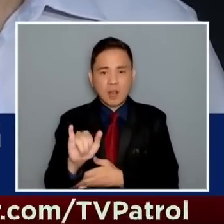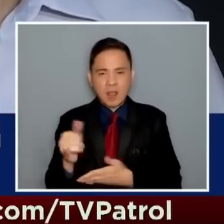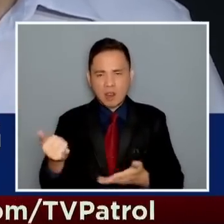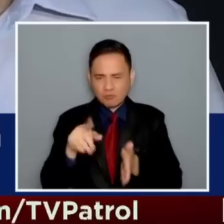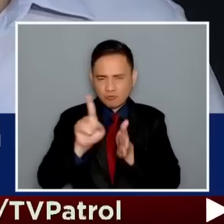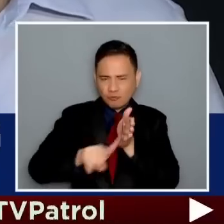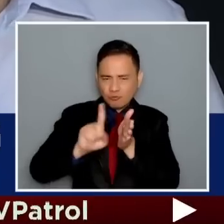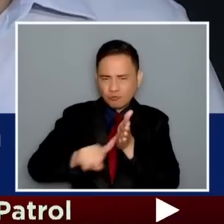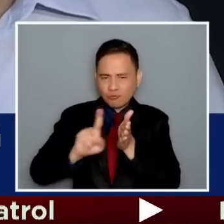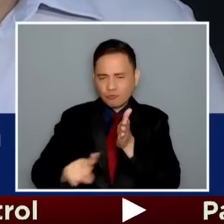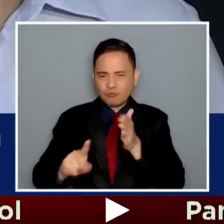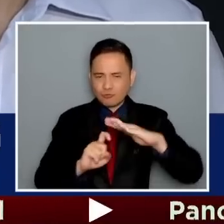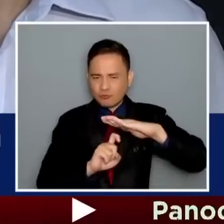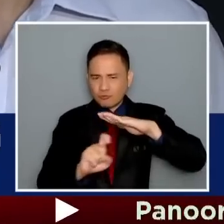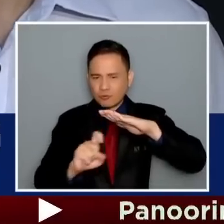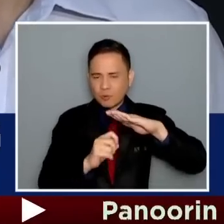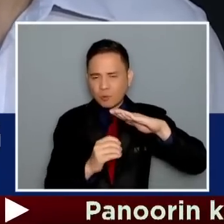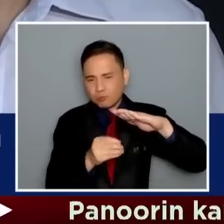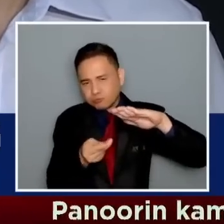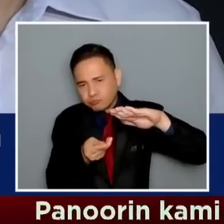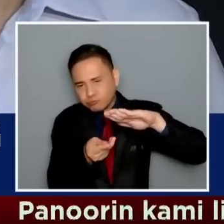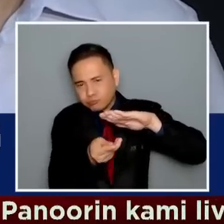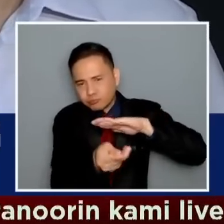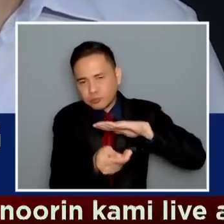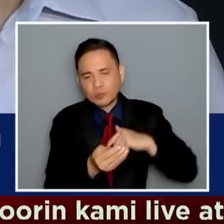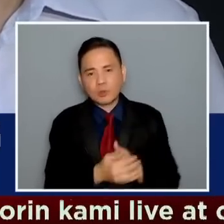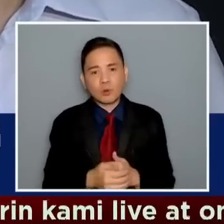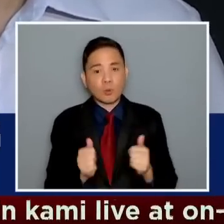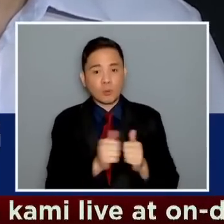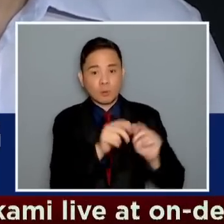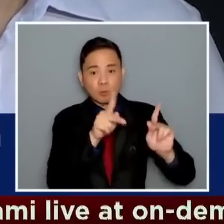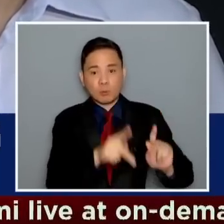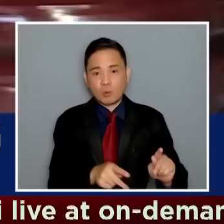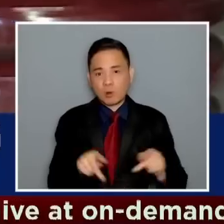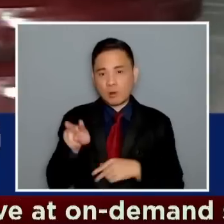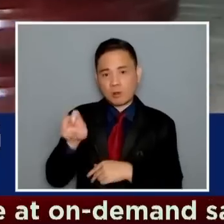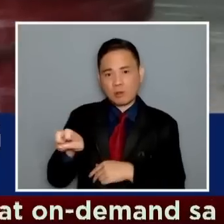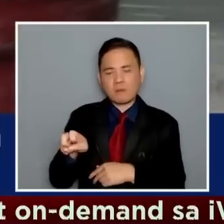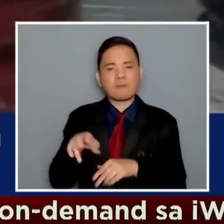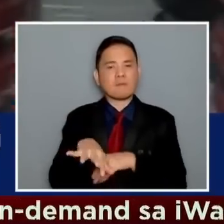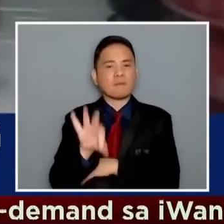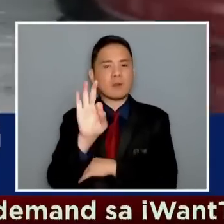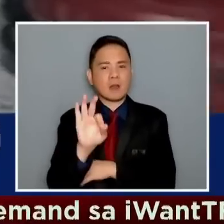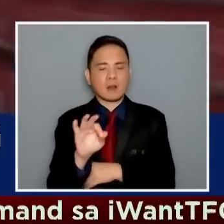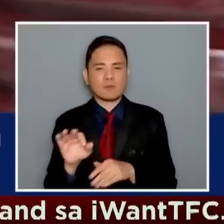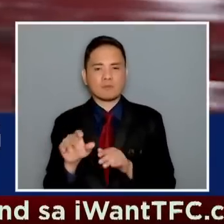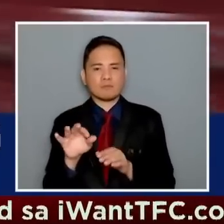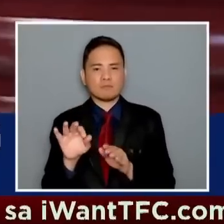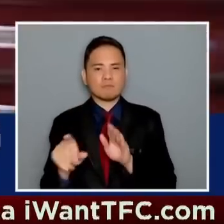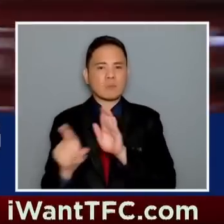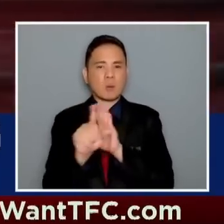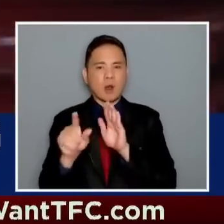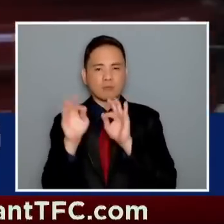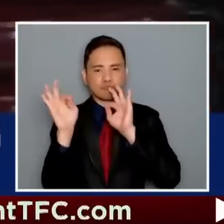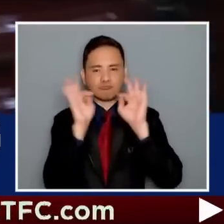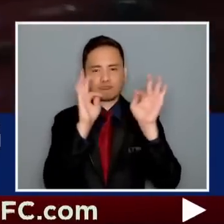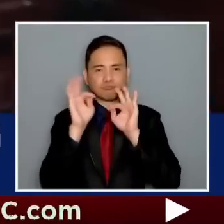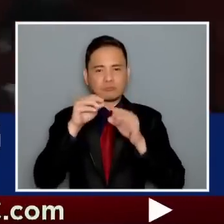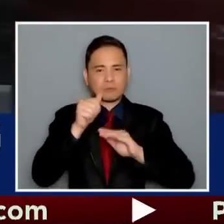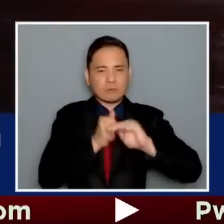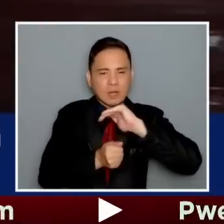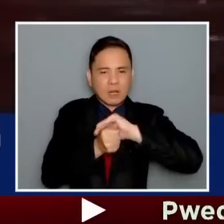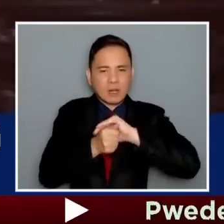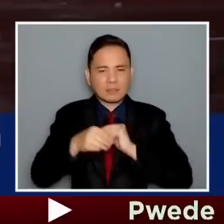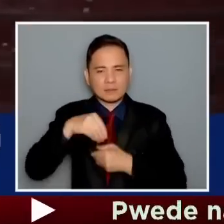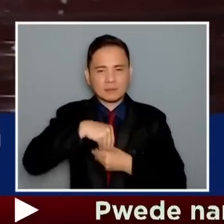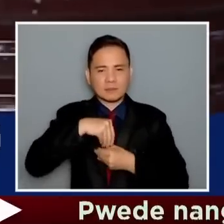consignee. And yun po, tumambad po itong illegal na droga po na kinunsil po dun sa kanilang shipment. Ito po yung ginagawa